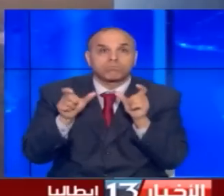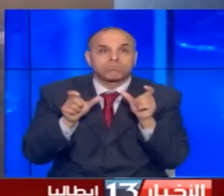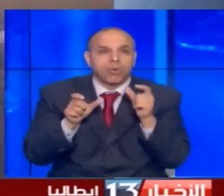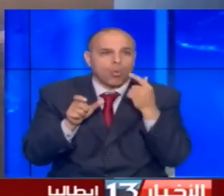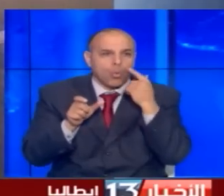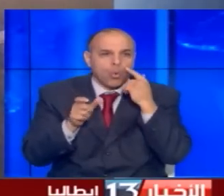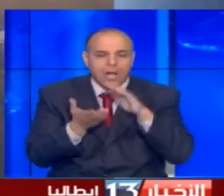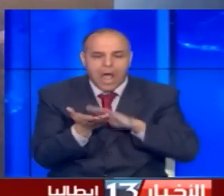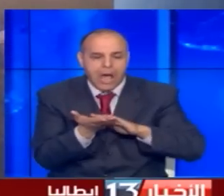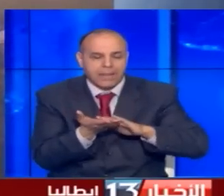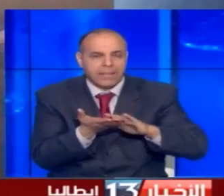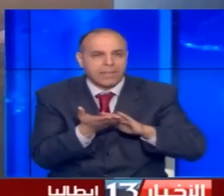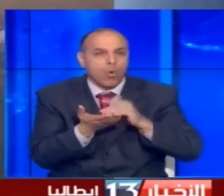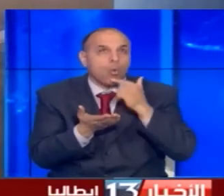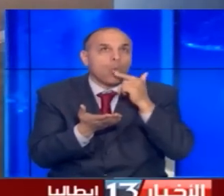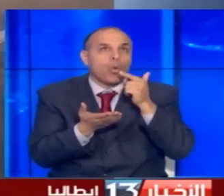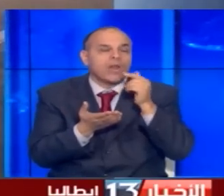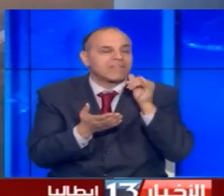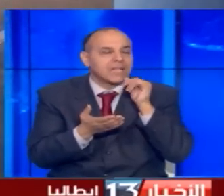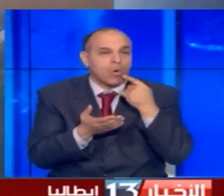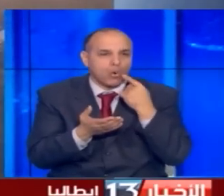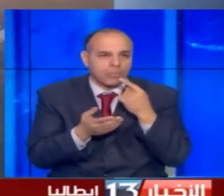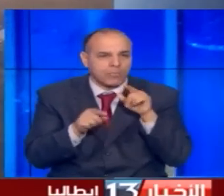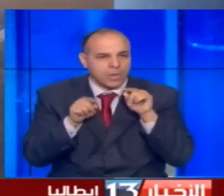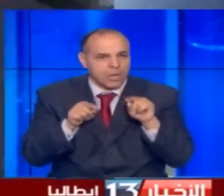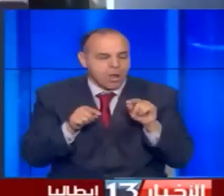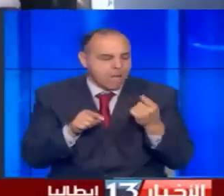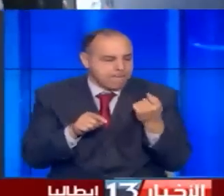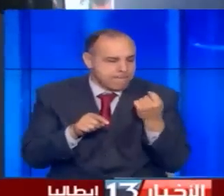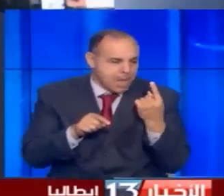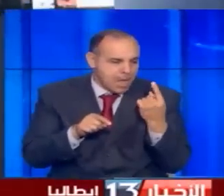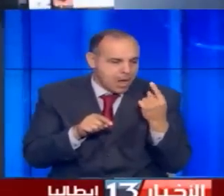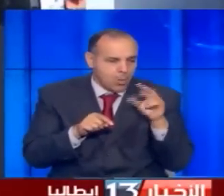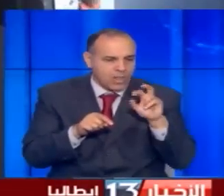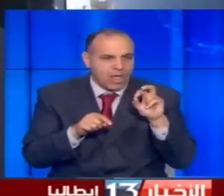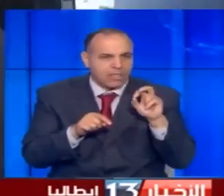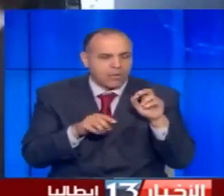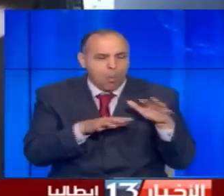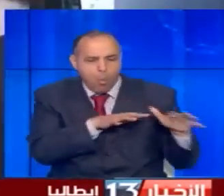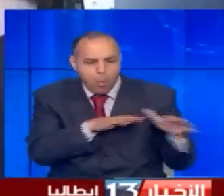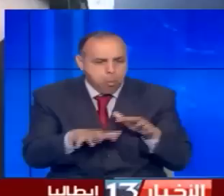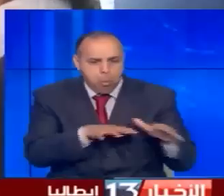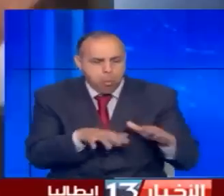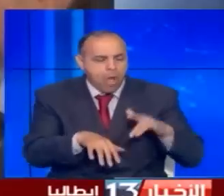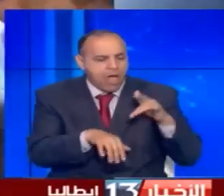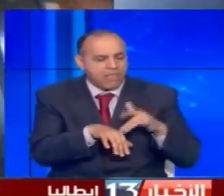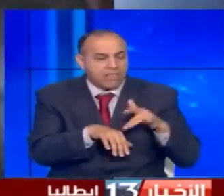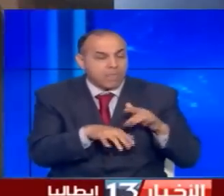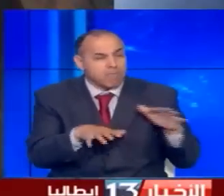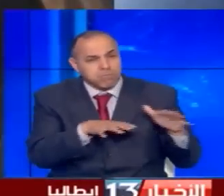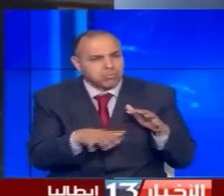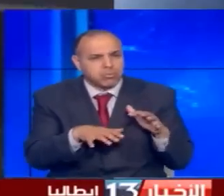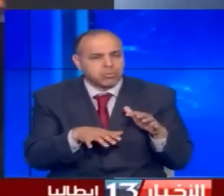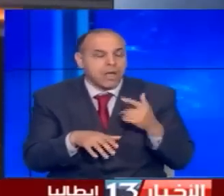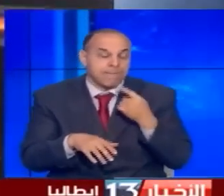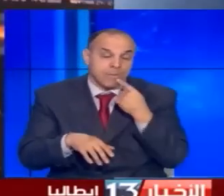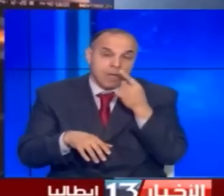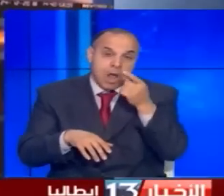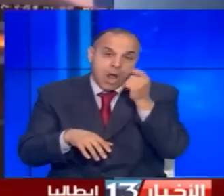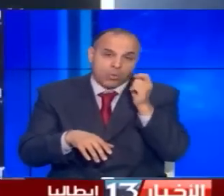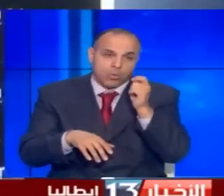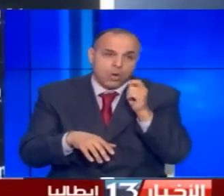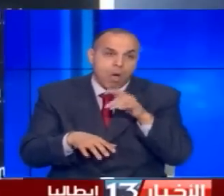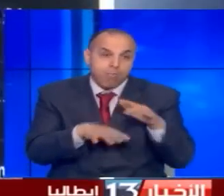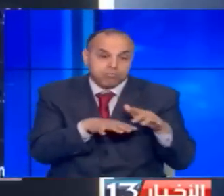لعلم طبقات الأرض والبراكين في إيطاليا أن نحو 130 هزة أرضية ضربت البركان، مشيرا إلى أن